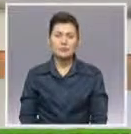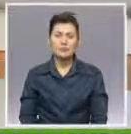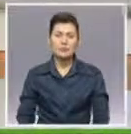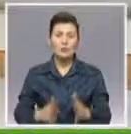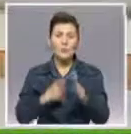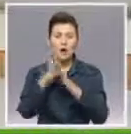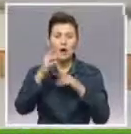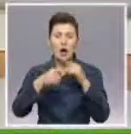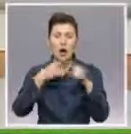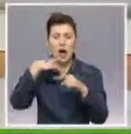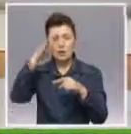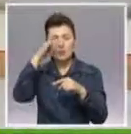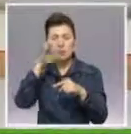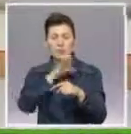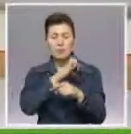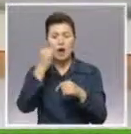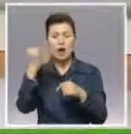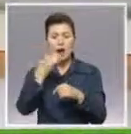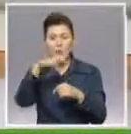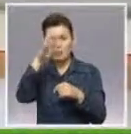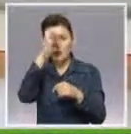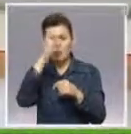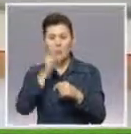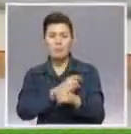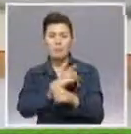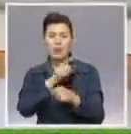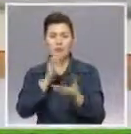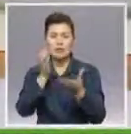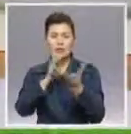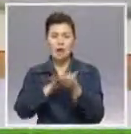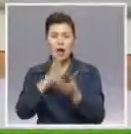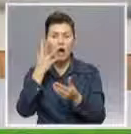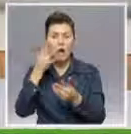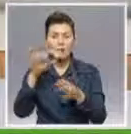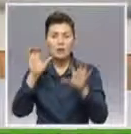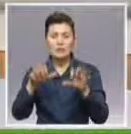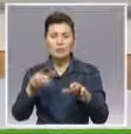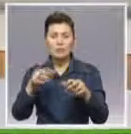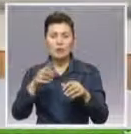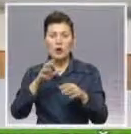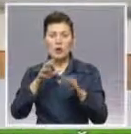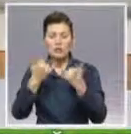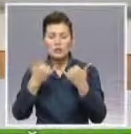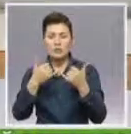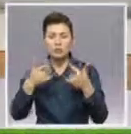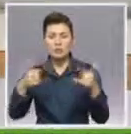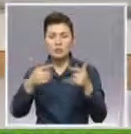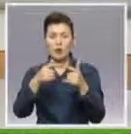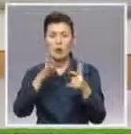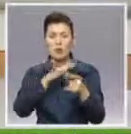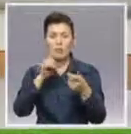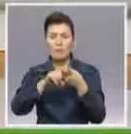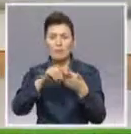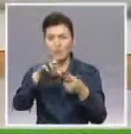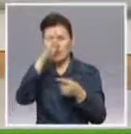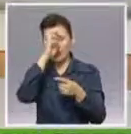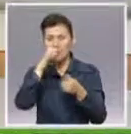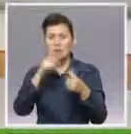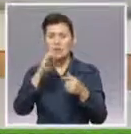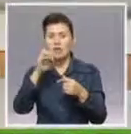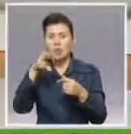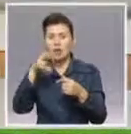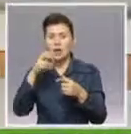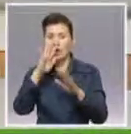Өскелең ұрпақты Қазақтың бай тарихымен мемлекет қайраткерлерімен таныстыру Алматыда президент мұрағатында ұйымдастырылған мәңгілік ел қайраткерлері